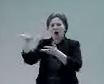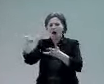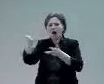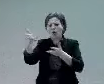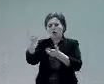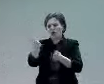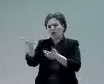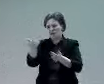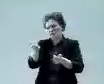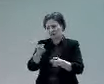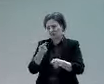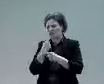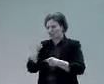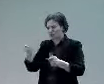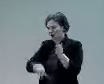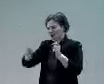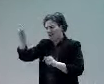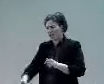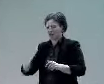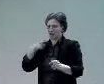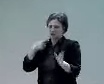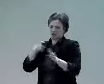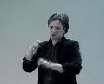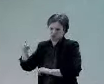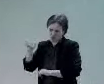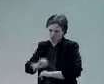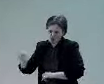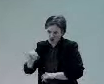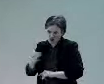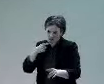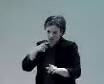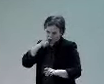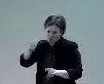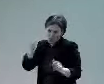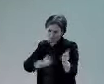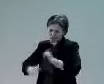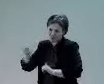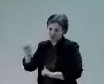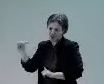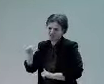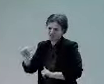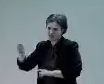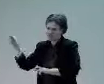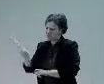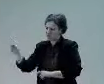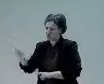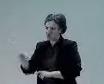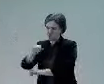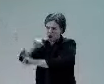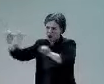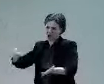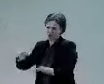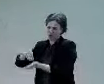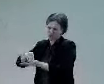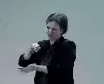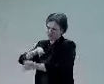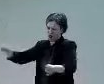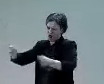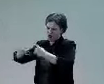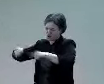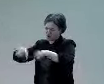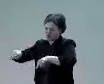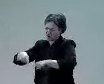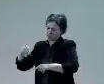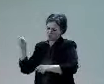Diciamolo anche a quegli ipocriti di Salvini e del suo partito che ne sono mai presentati una volta a 22 riunioni di negoziato sulla riforma